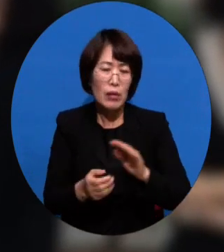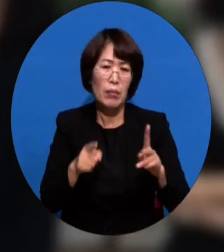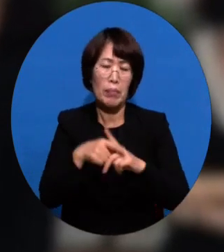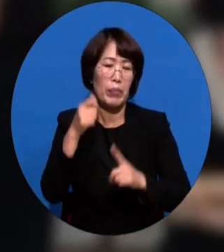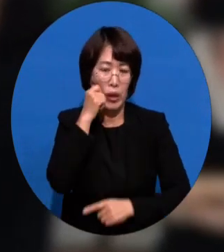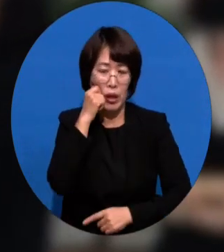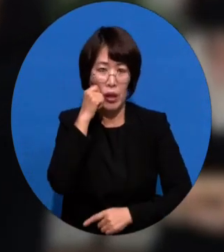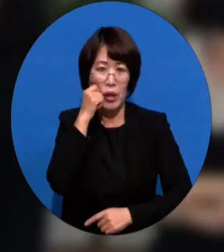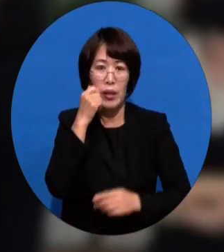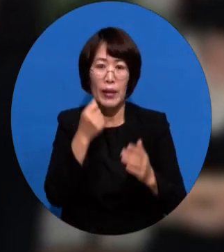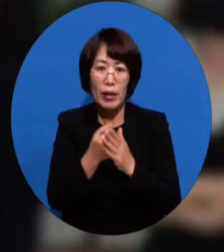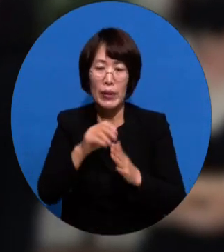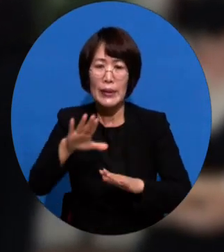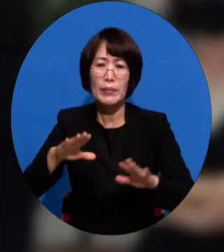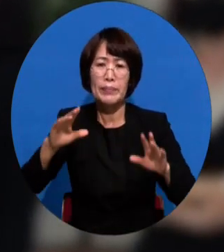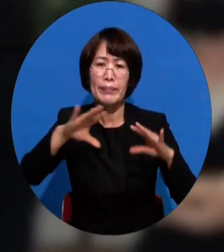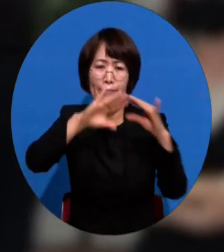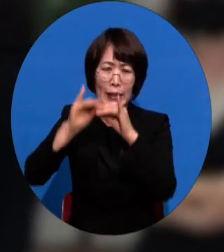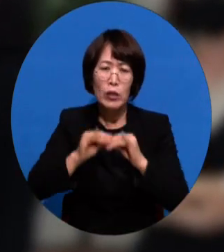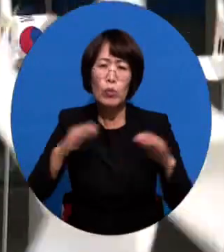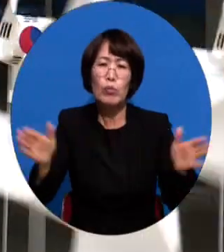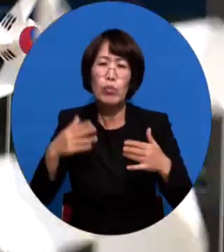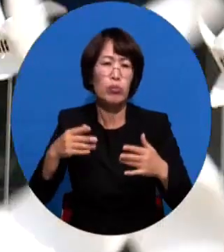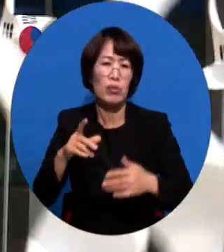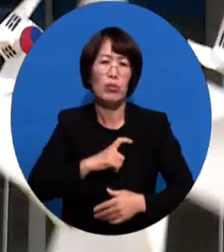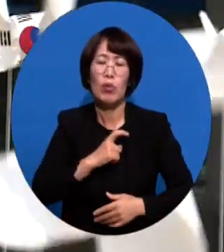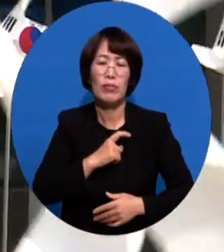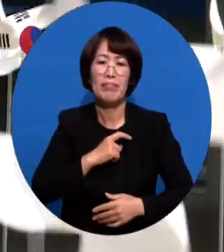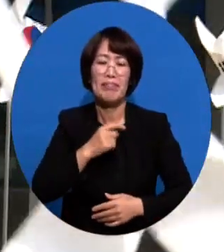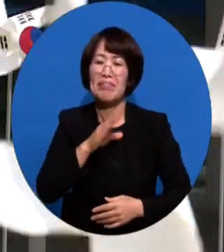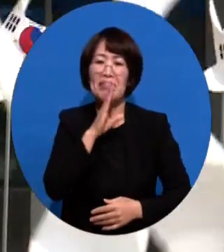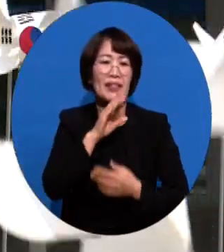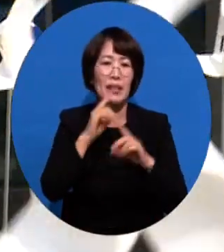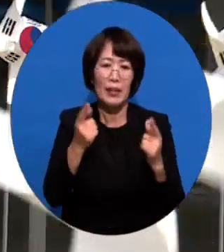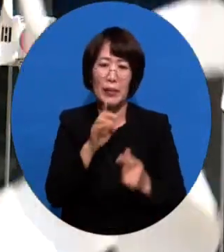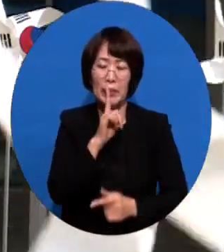찬성 여론 조장 의도는 없었다고 밝혔습니다. MBC 뉴스 김진선입니다.